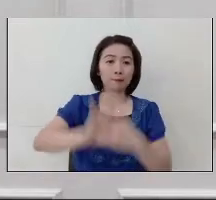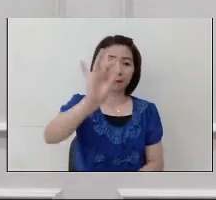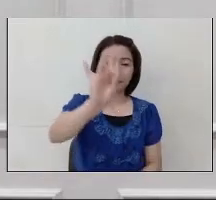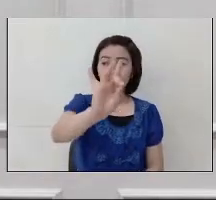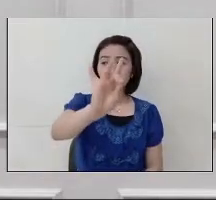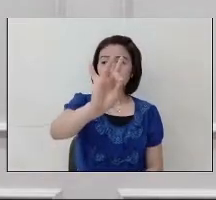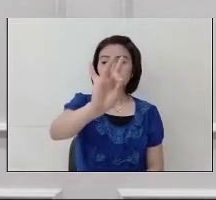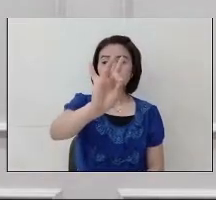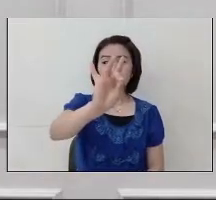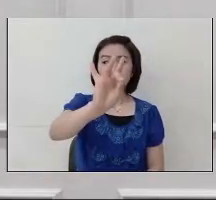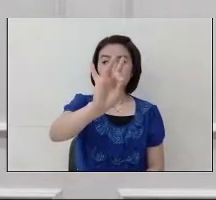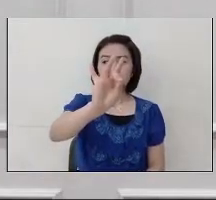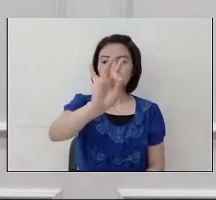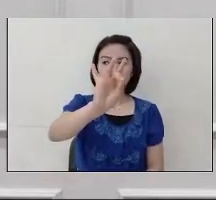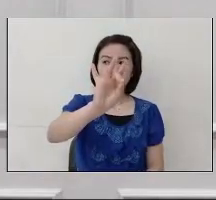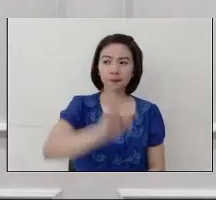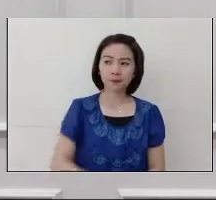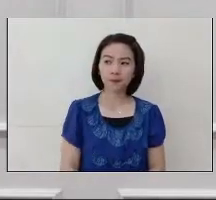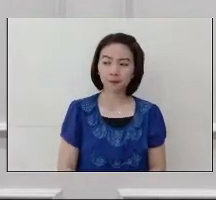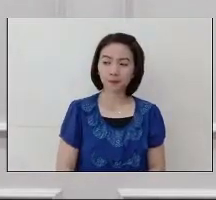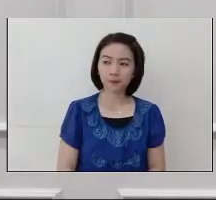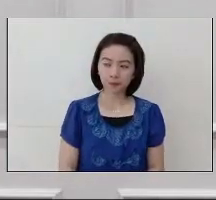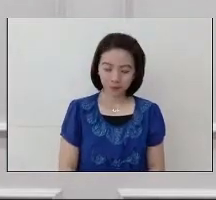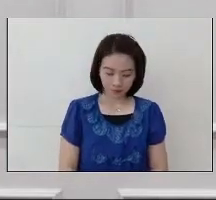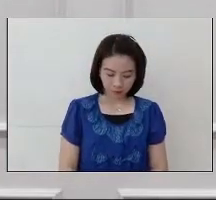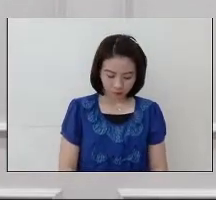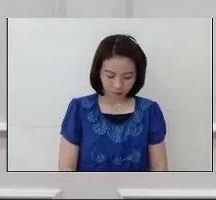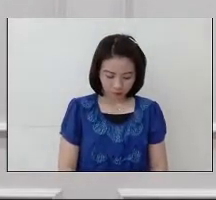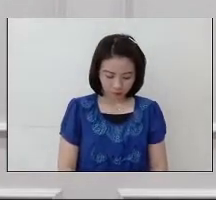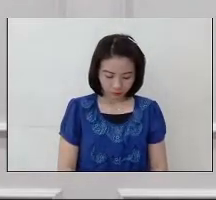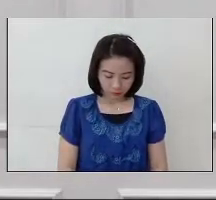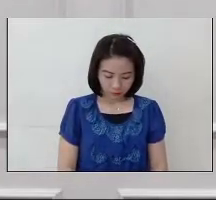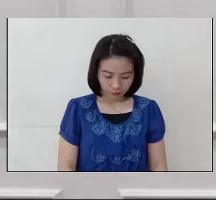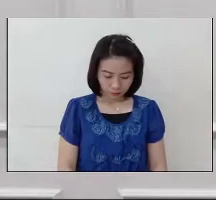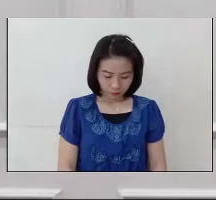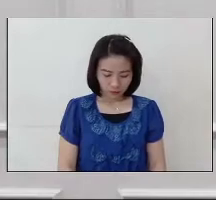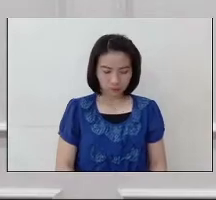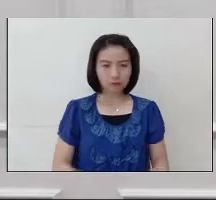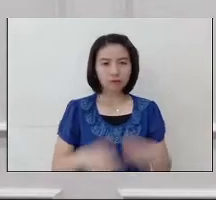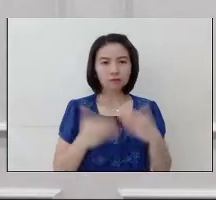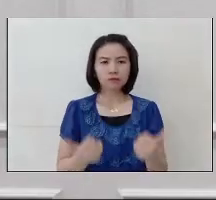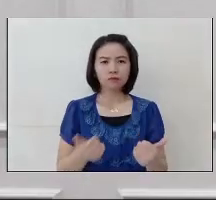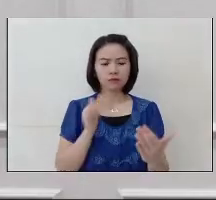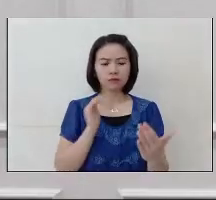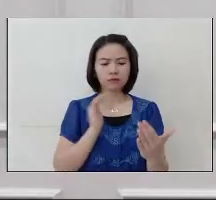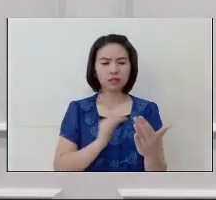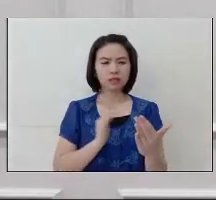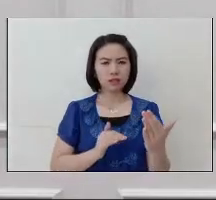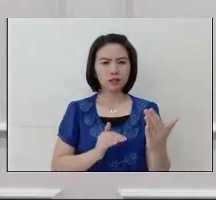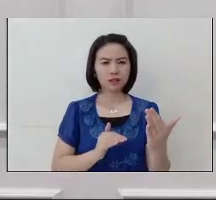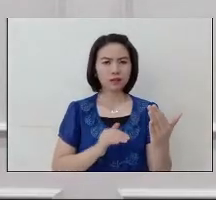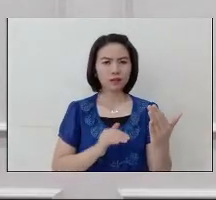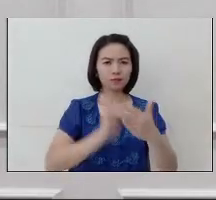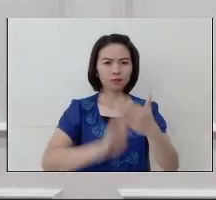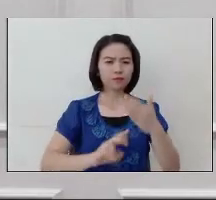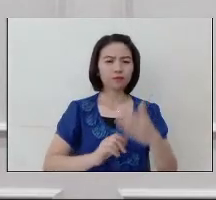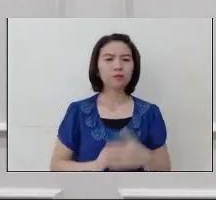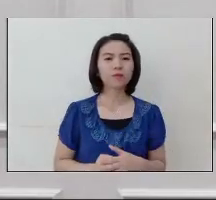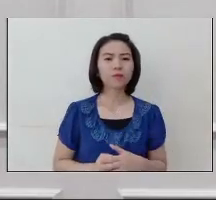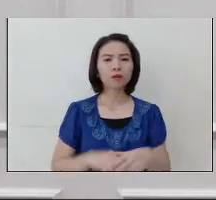Finally. Brethren. Alright? Now, study the scripture. Si Paul ay nagbibigay ng